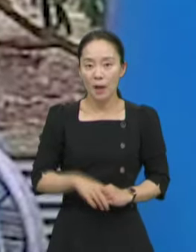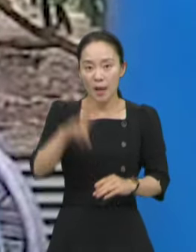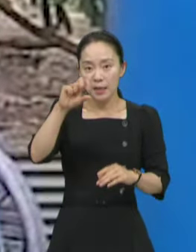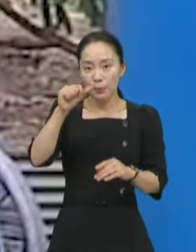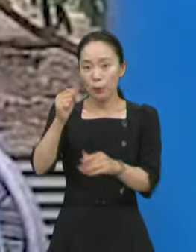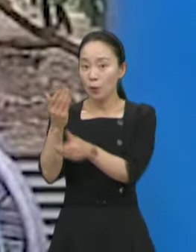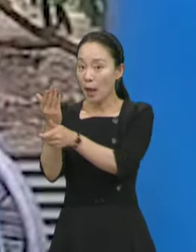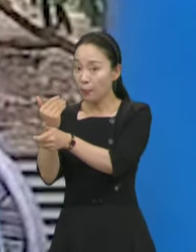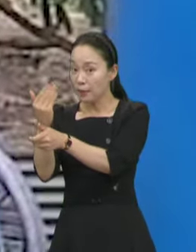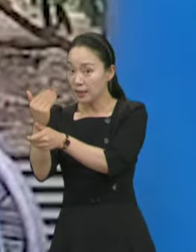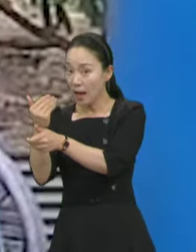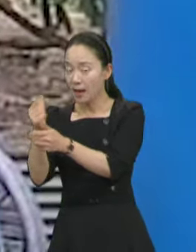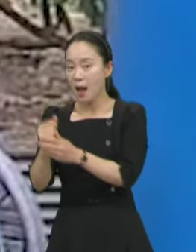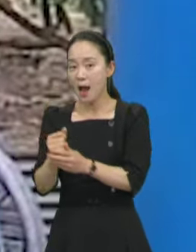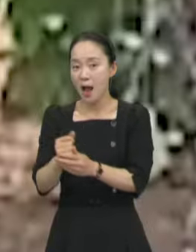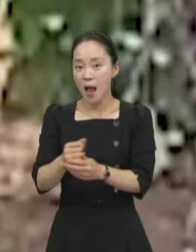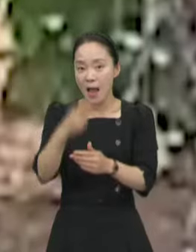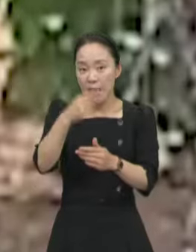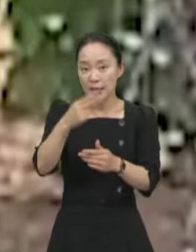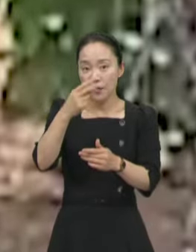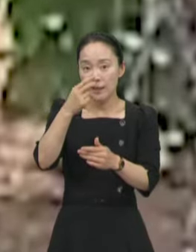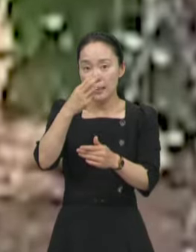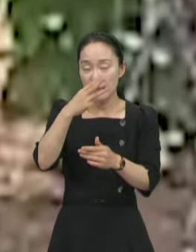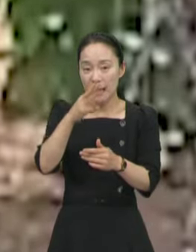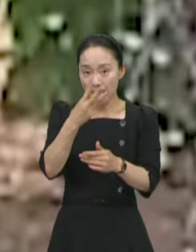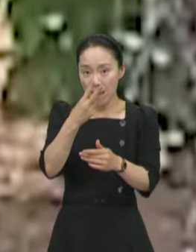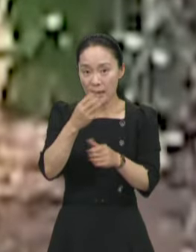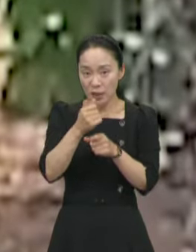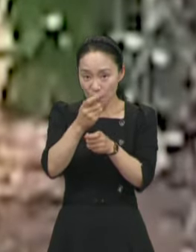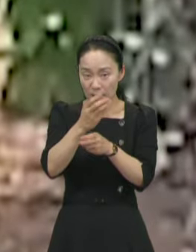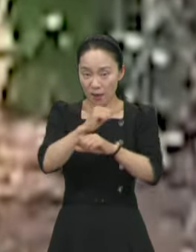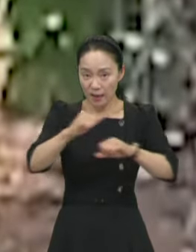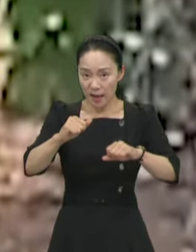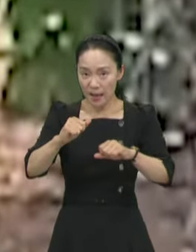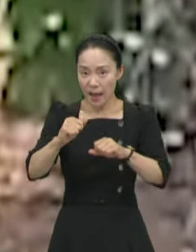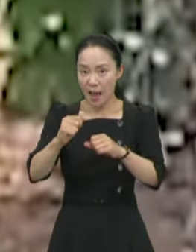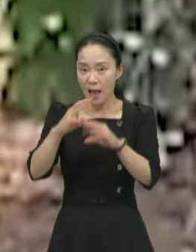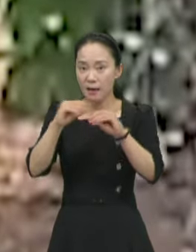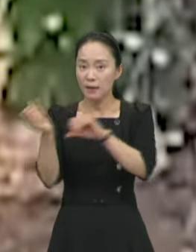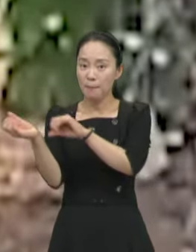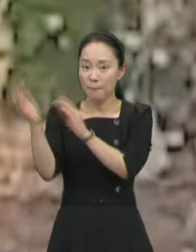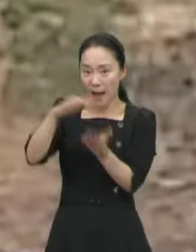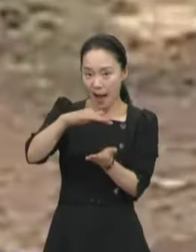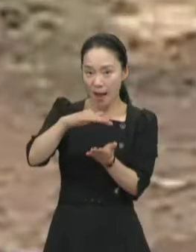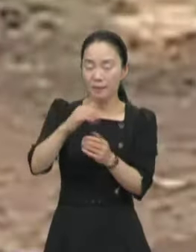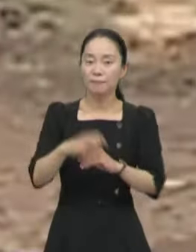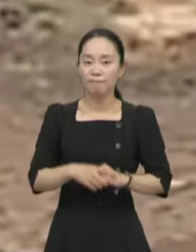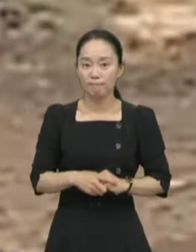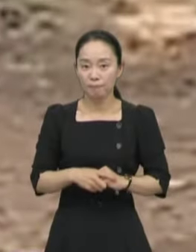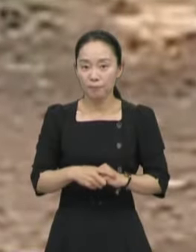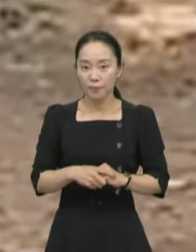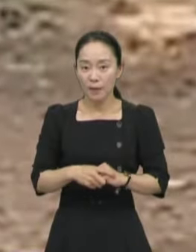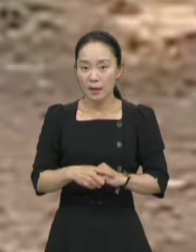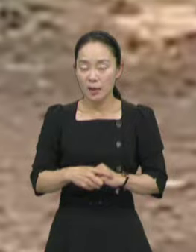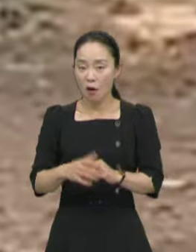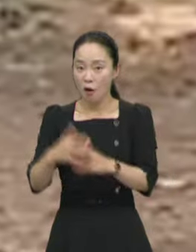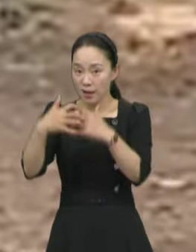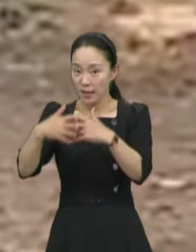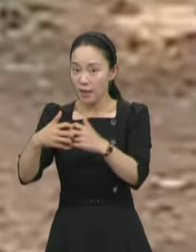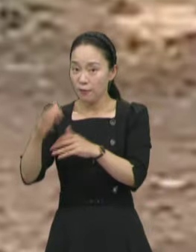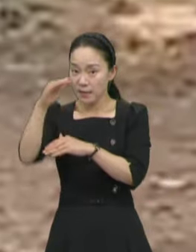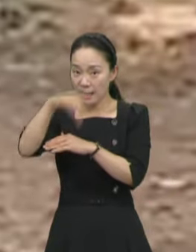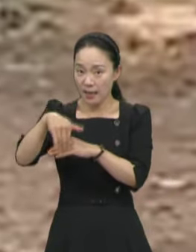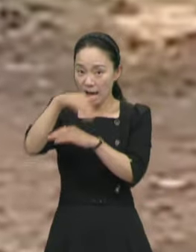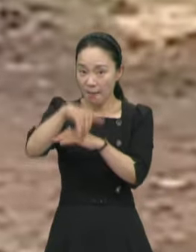25톤 화물차 한 대가 2,300제곱미터 규모의 땅에 시커먼 흙을 쏟아냅니다. 뒤이어 굴착기가